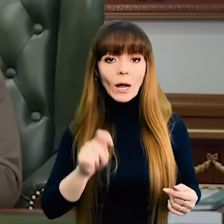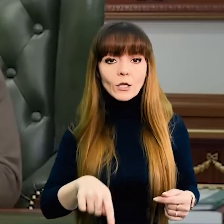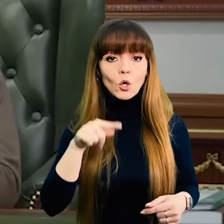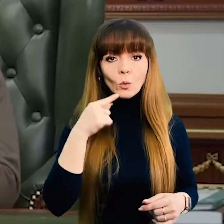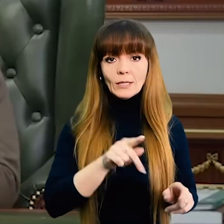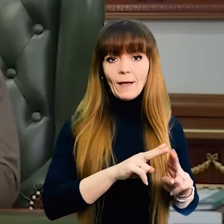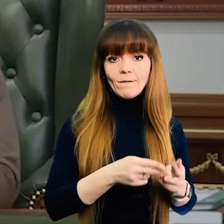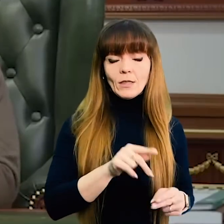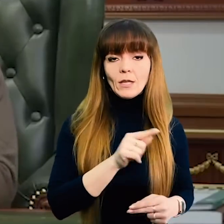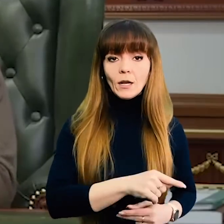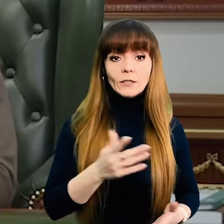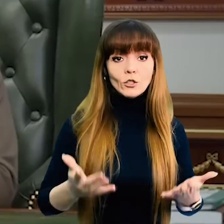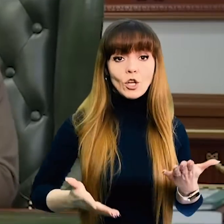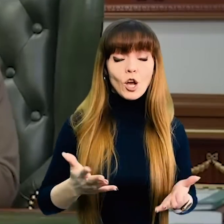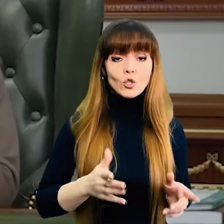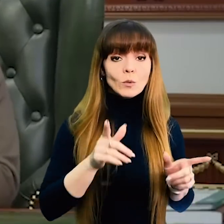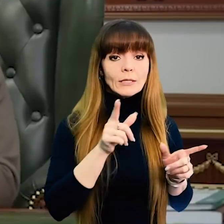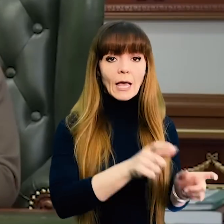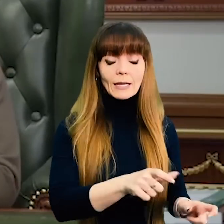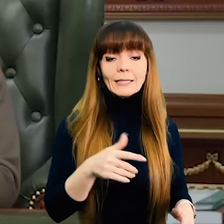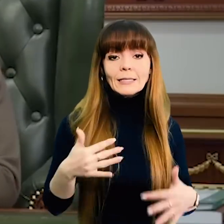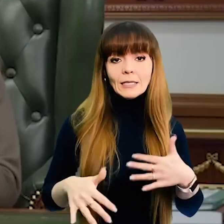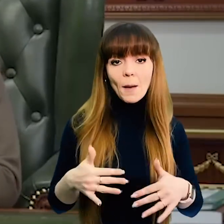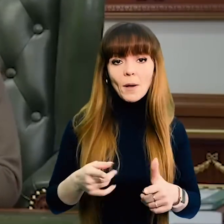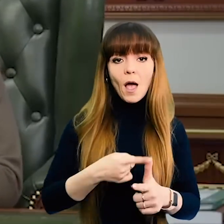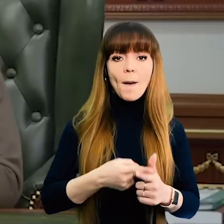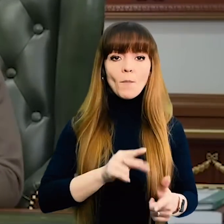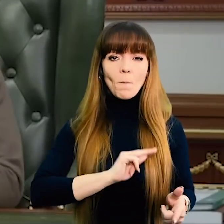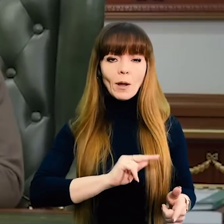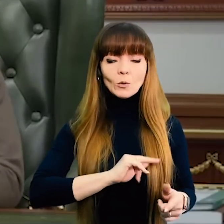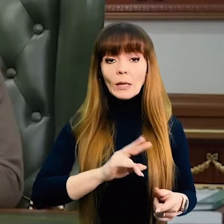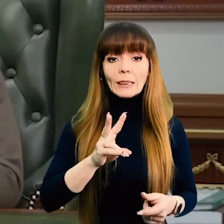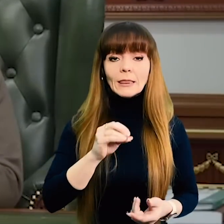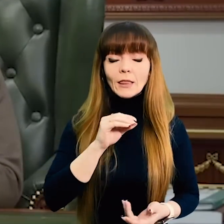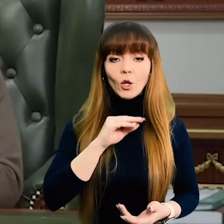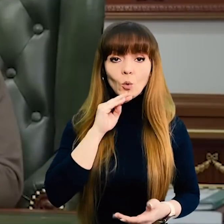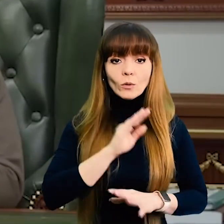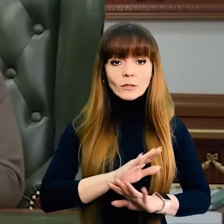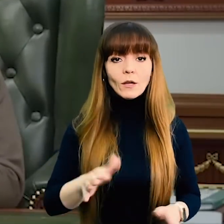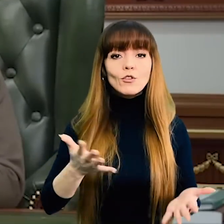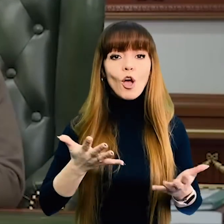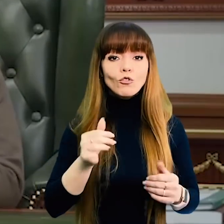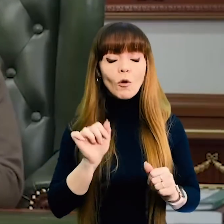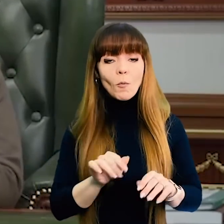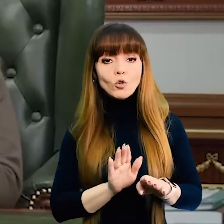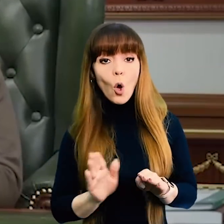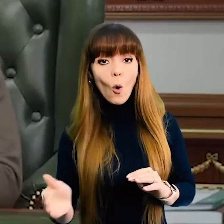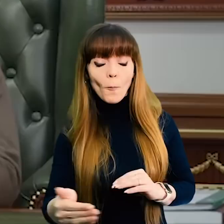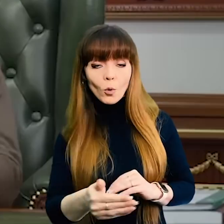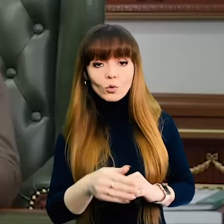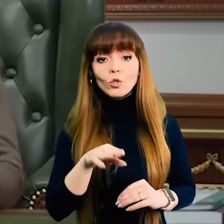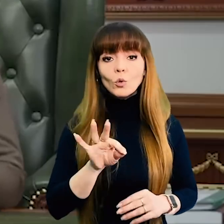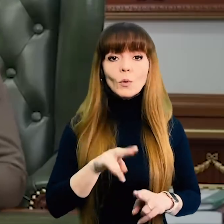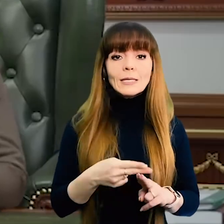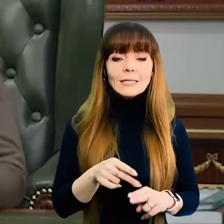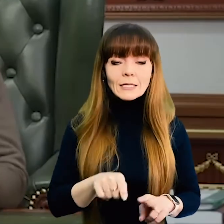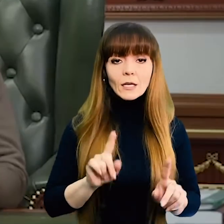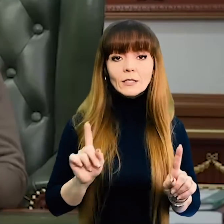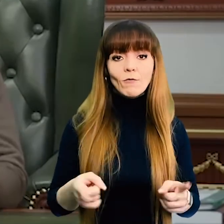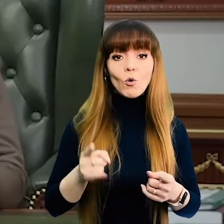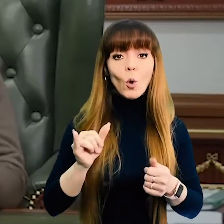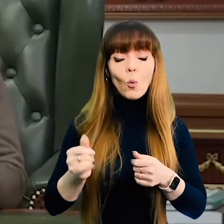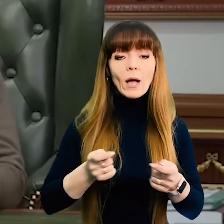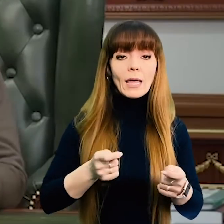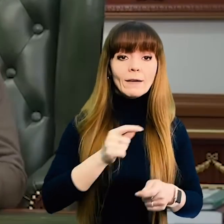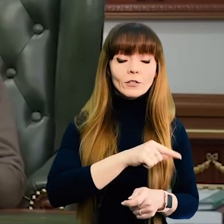проти України Російською Федерацією. Якщо ж санкційні пакети слабкі або працюють недостатньо, якщо їх можна обходити, то